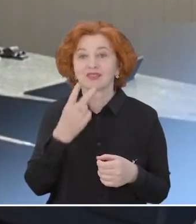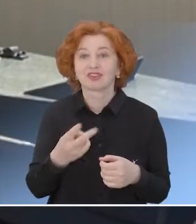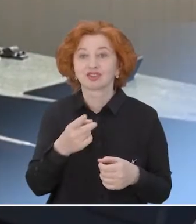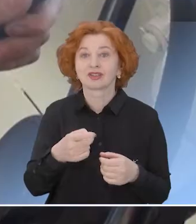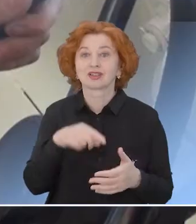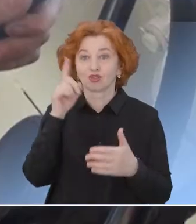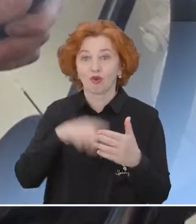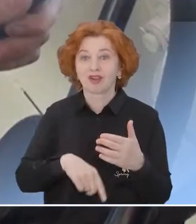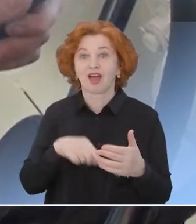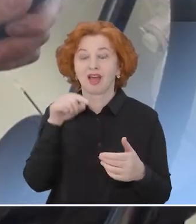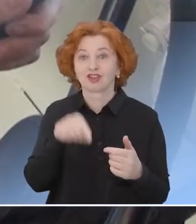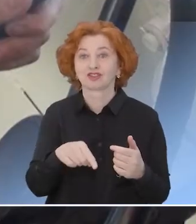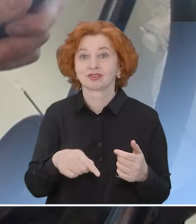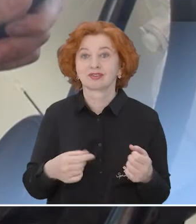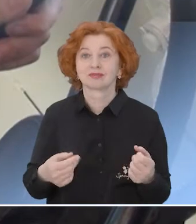ты